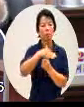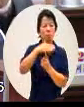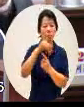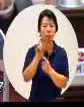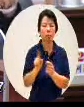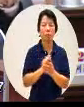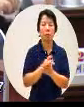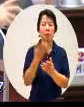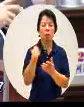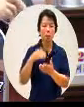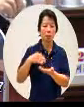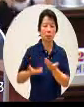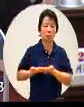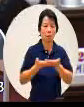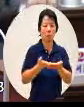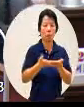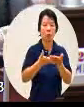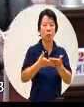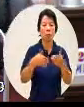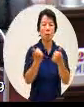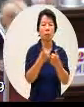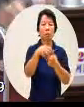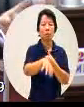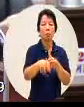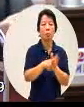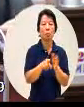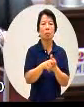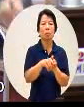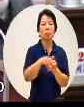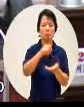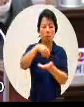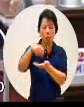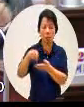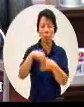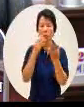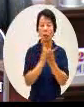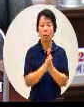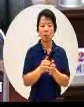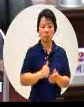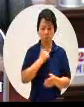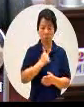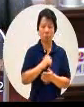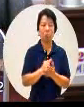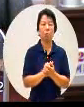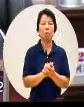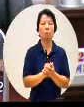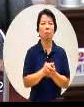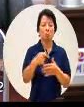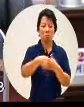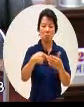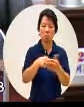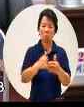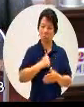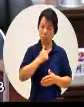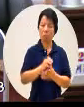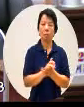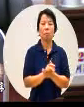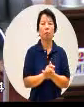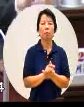你上來議會的預算書下的都要是真的下的數據都要是真的